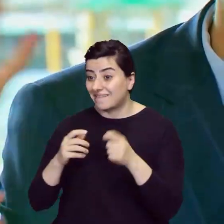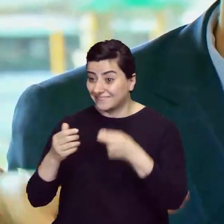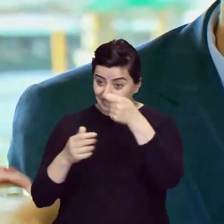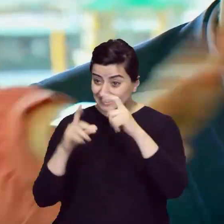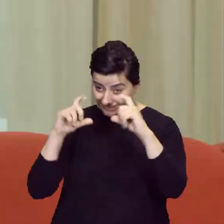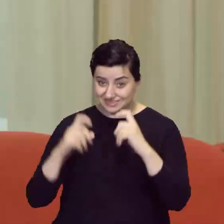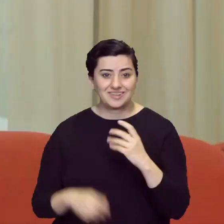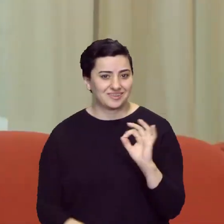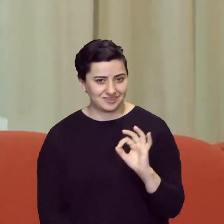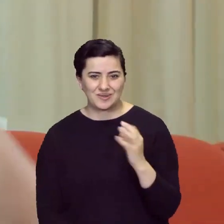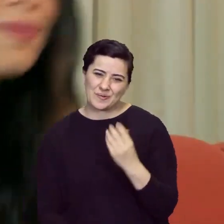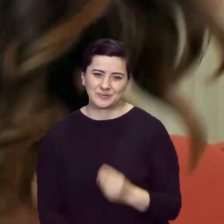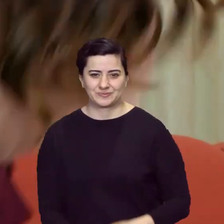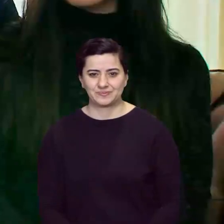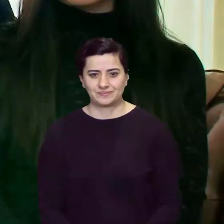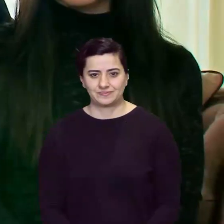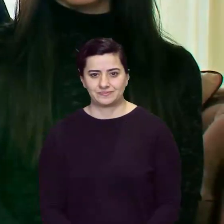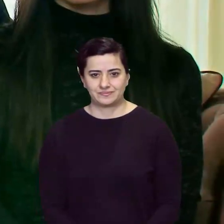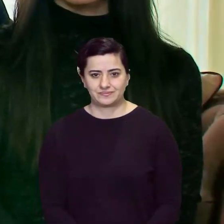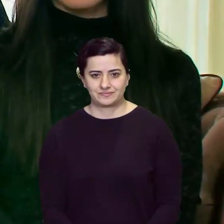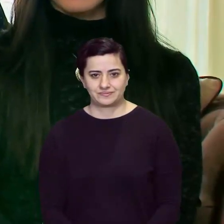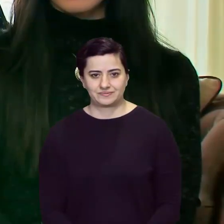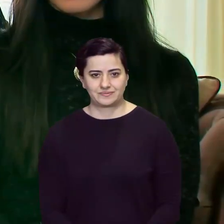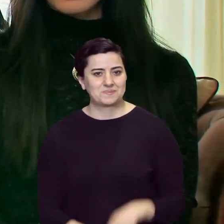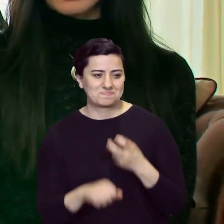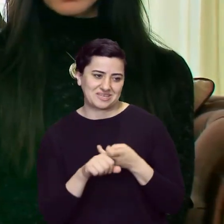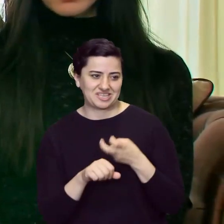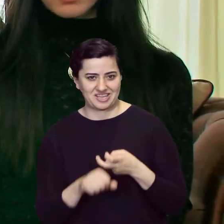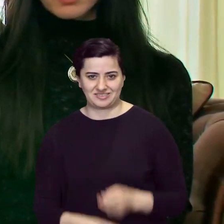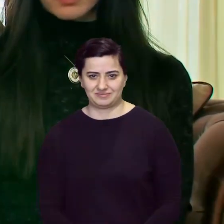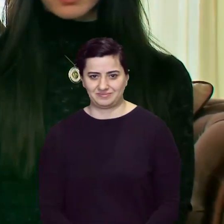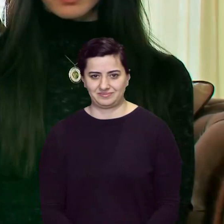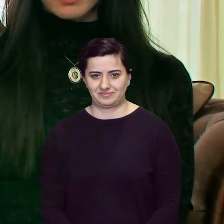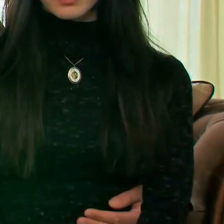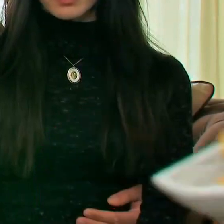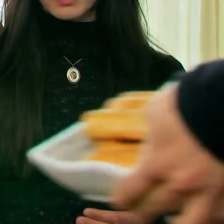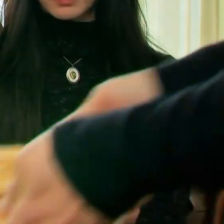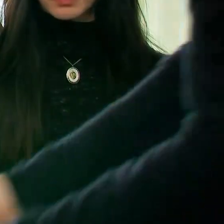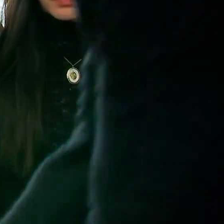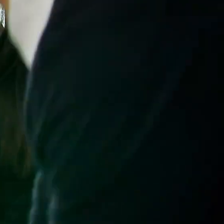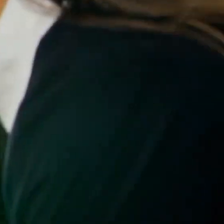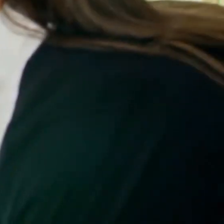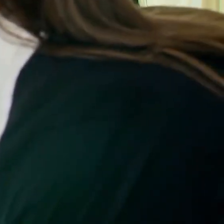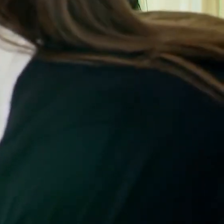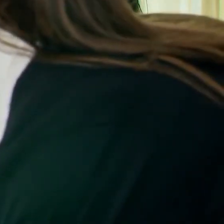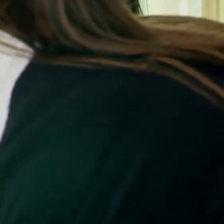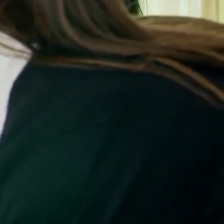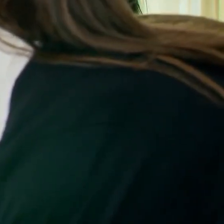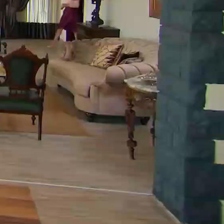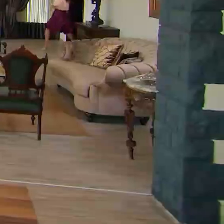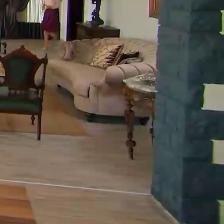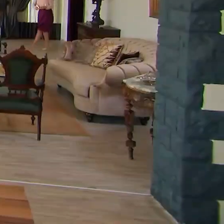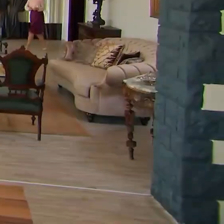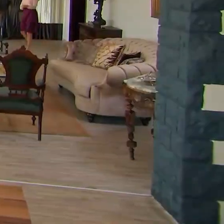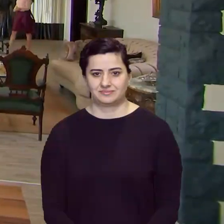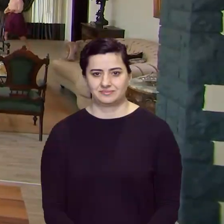Ha selfie. Hadi ondan çekiver. Maşallah. Ömer'in eli Zehra'nın belini sarmış halde Zehra kas katı. Cevriye